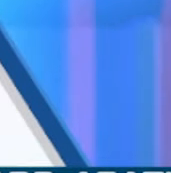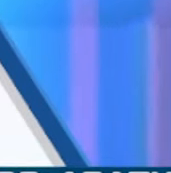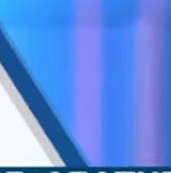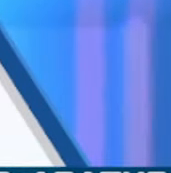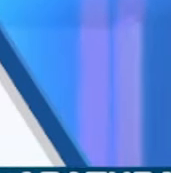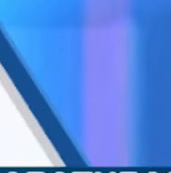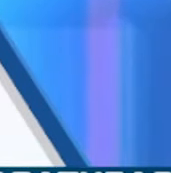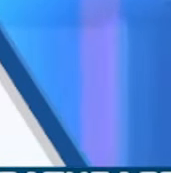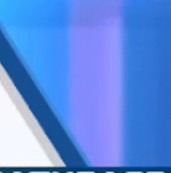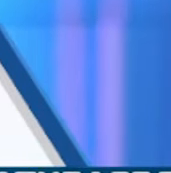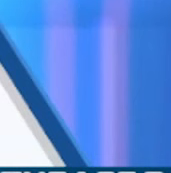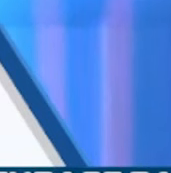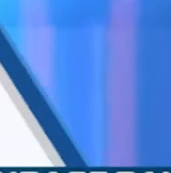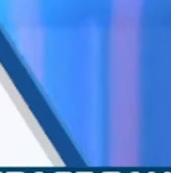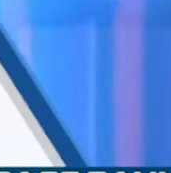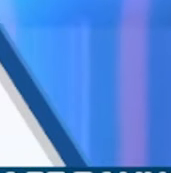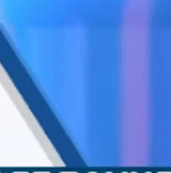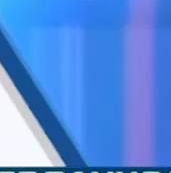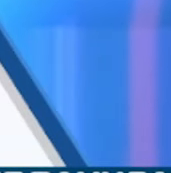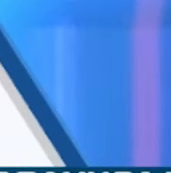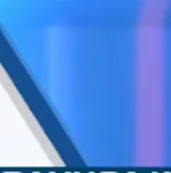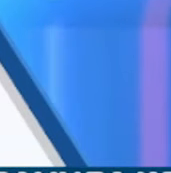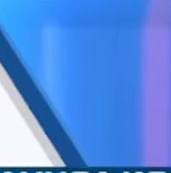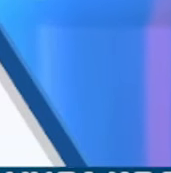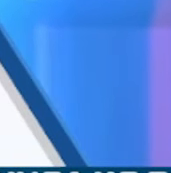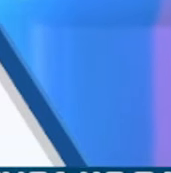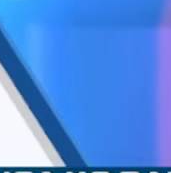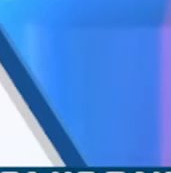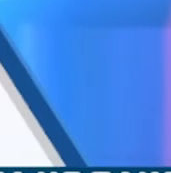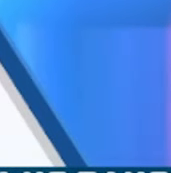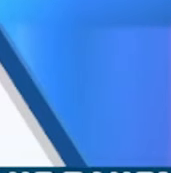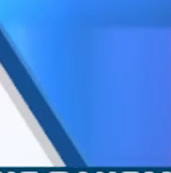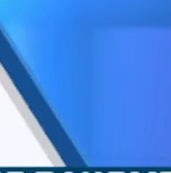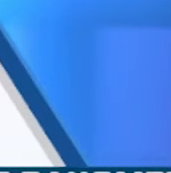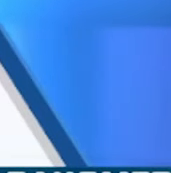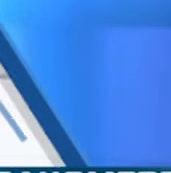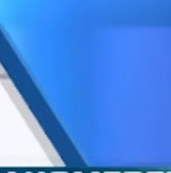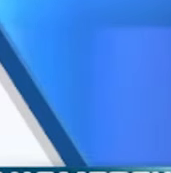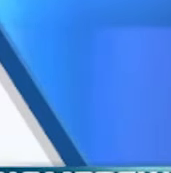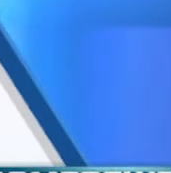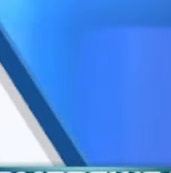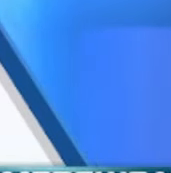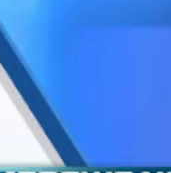binyuranye nka caguwa babura akazi, abasenyewe nta bushobozi bafite, ibyo bintu byasaza abantu. Reka dusoreze ku gitekerezo